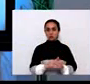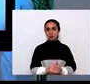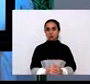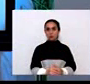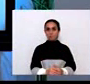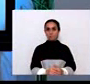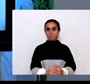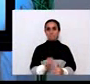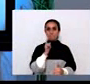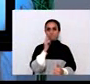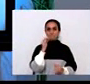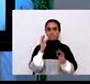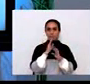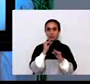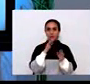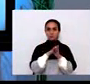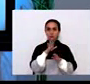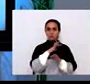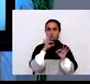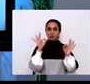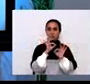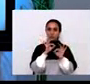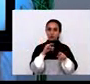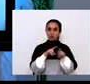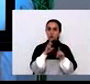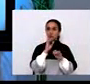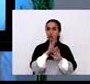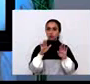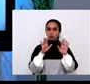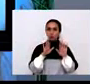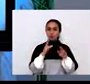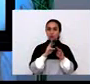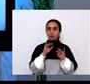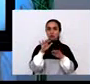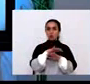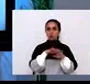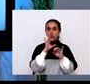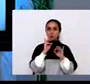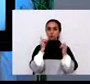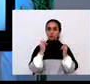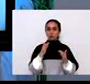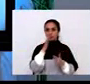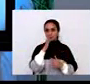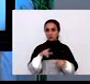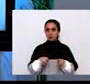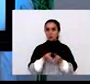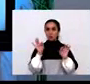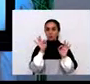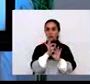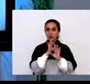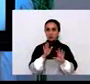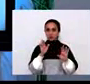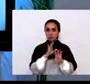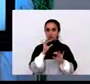приоритете. Молодая певица исполняла не только народные, но и современные песни.